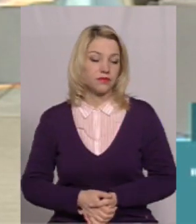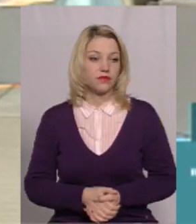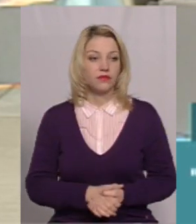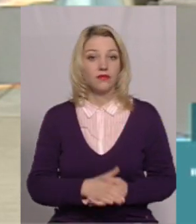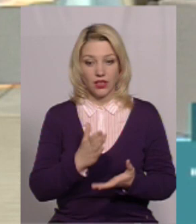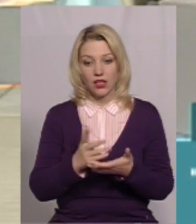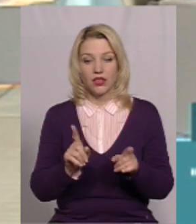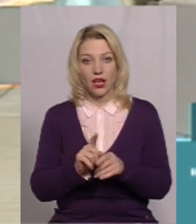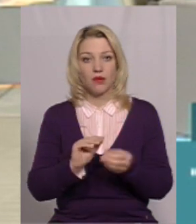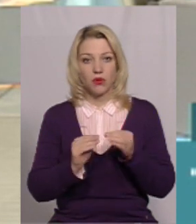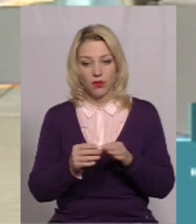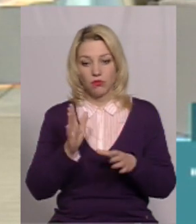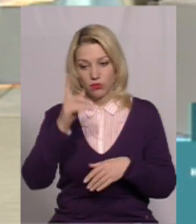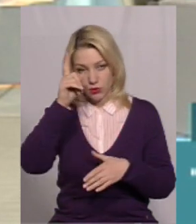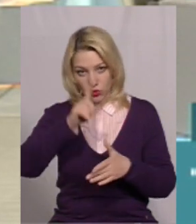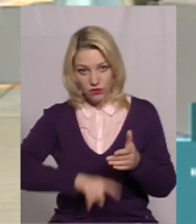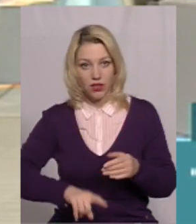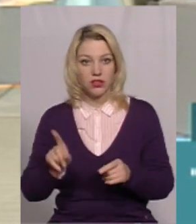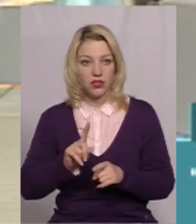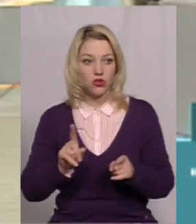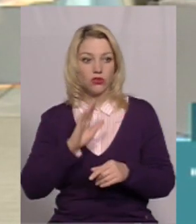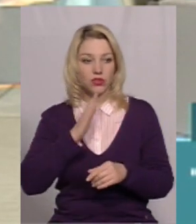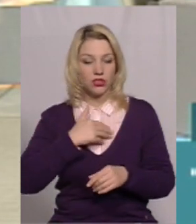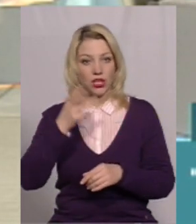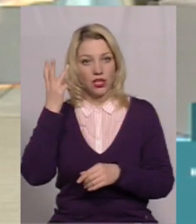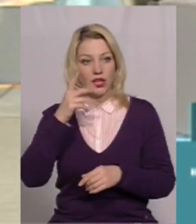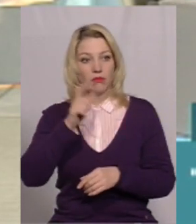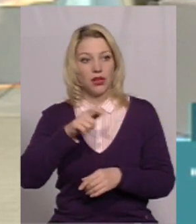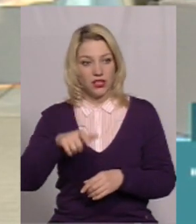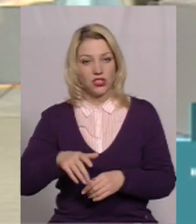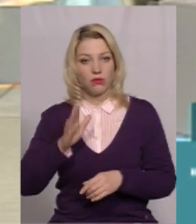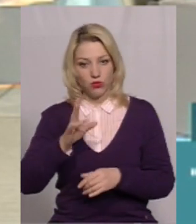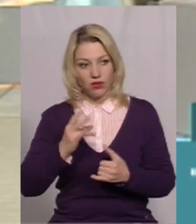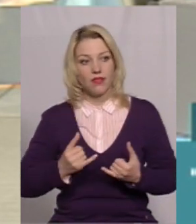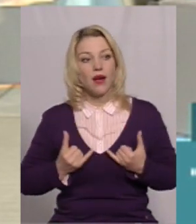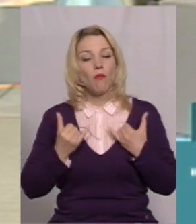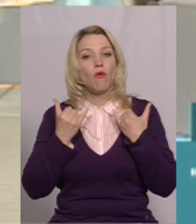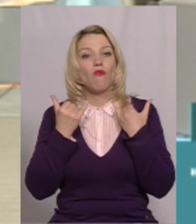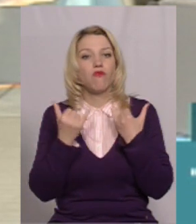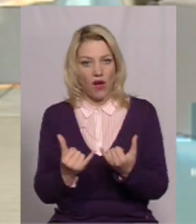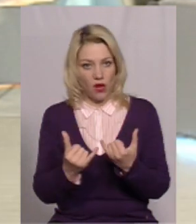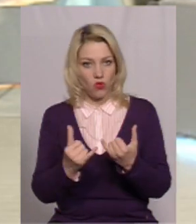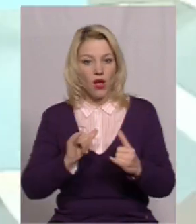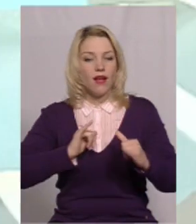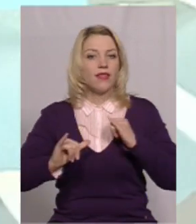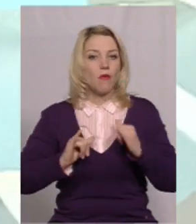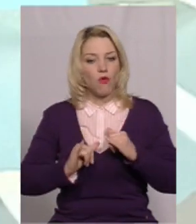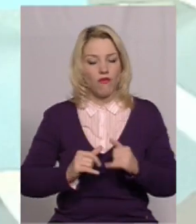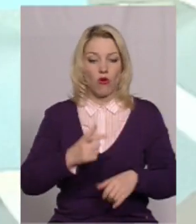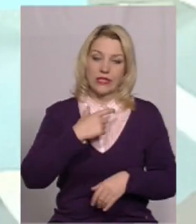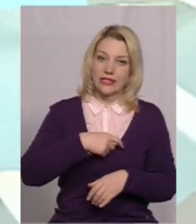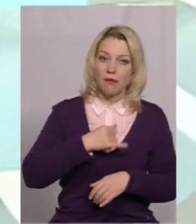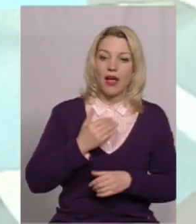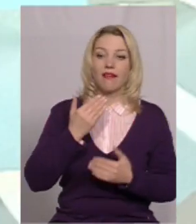Ну, будемо сподіватися, що наші хмельничани будуть На повагу, та? Повагу себе і повагу